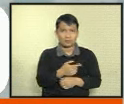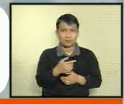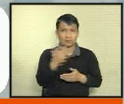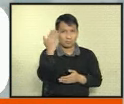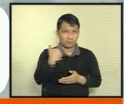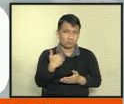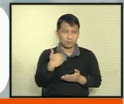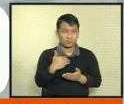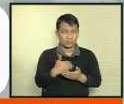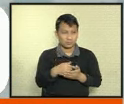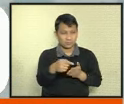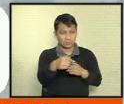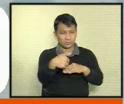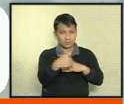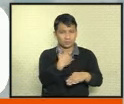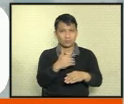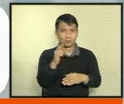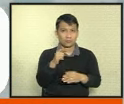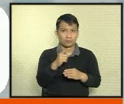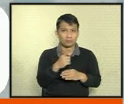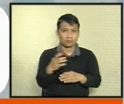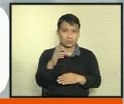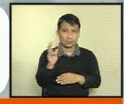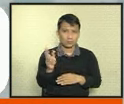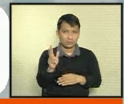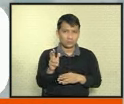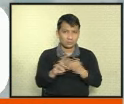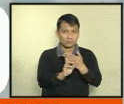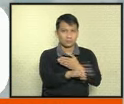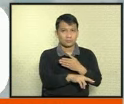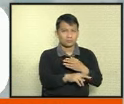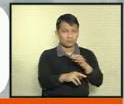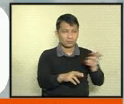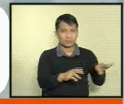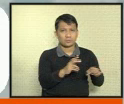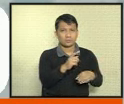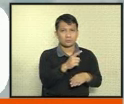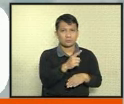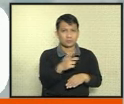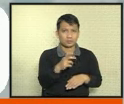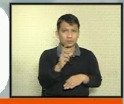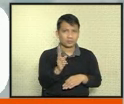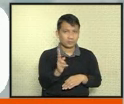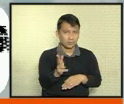kayo, 130 lang napadala nyo. Eh, ang nai-refund niya sa inyo is 130,000.